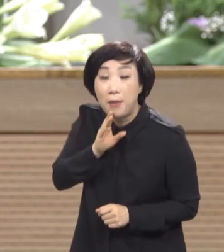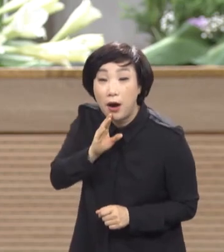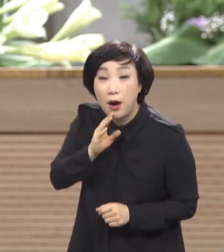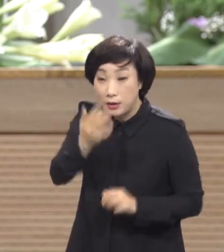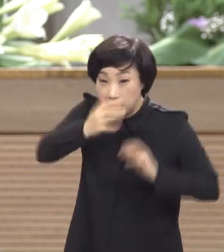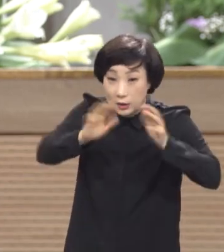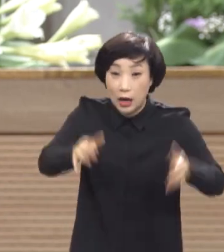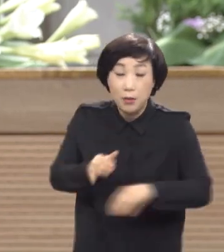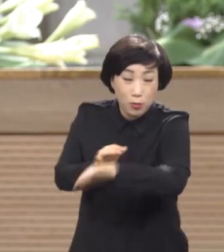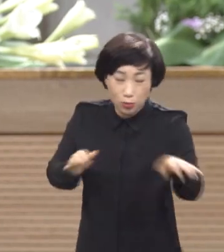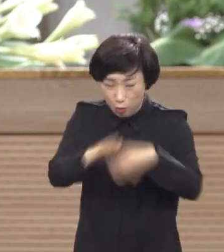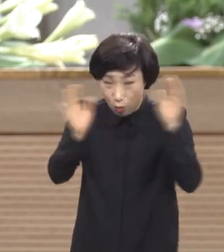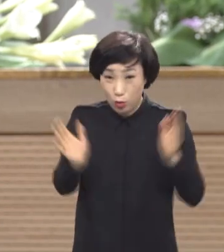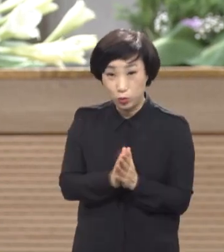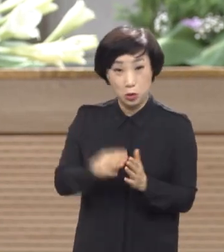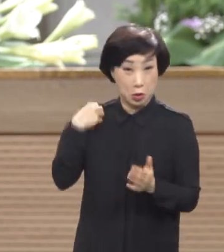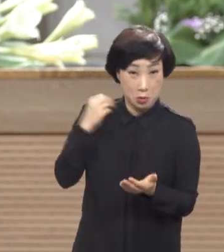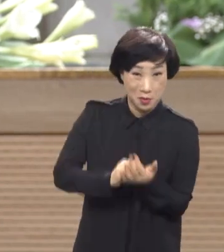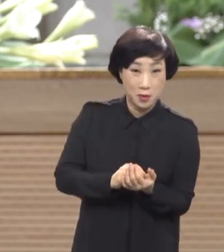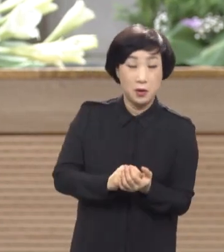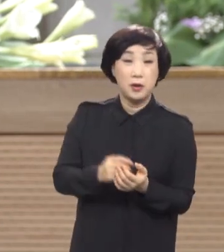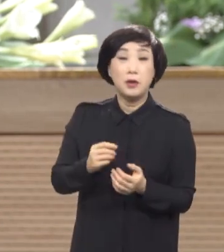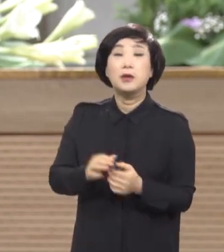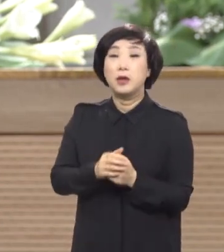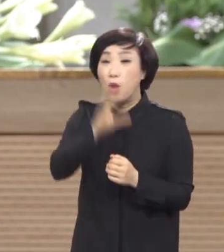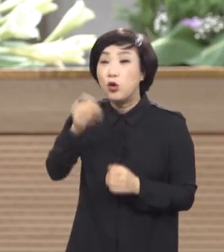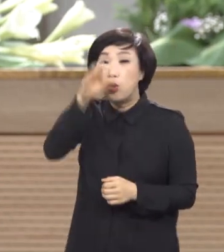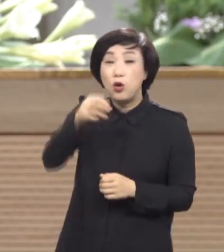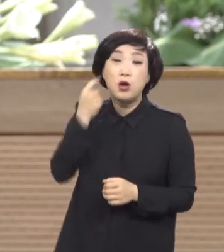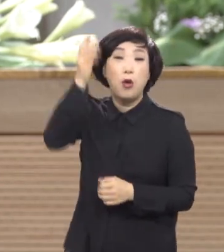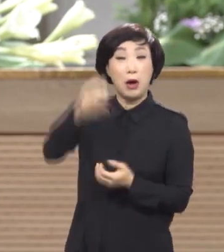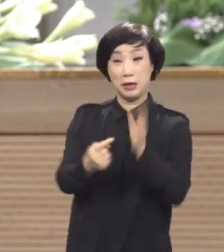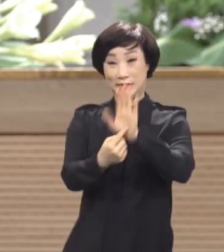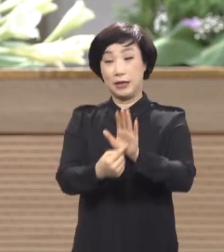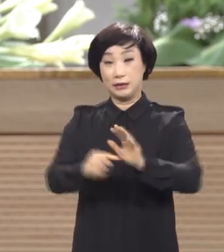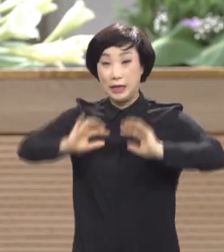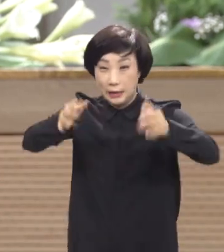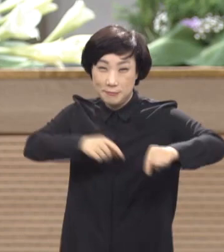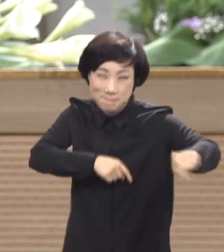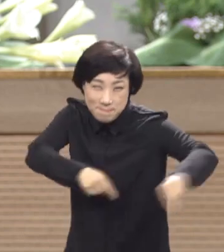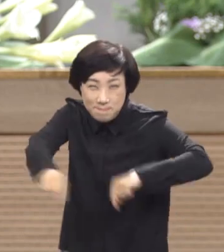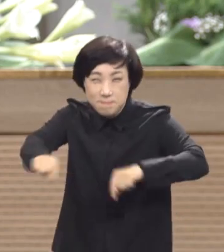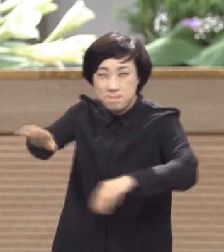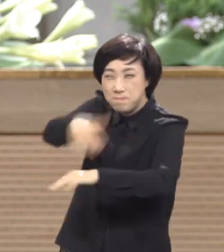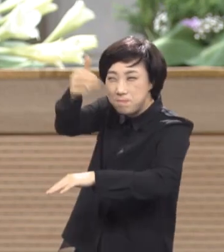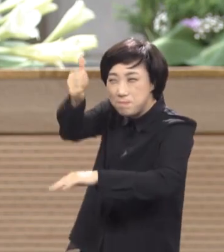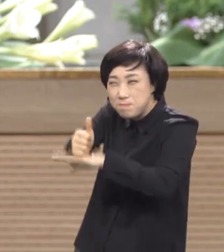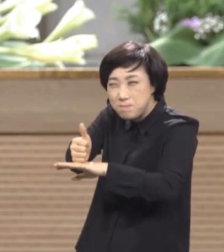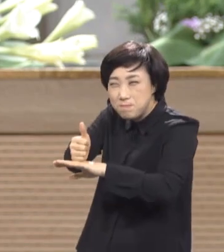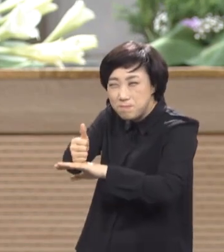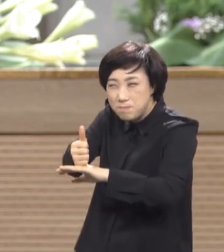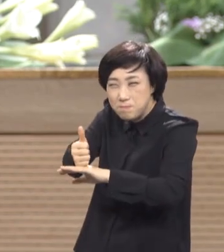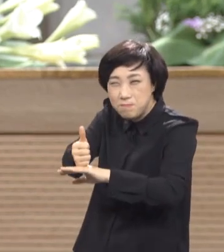회복시켜 시온의 영광을 드러내고 세계를 다스리고 통치할 왕이시다